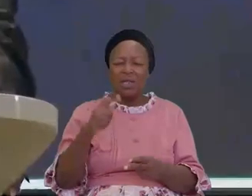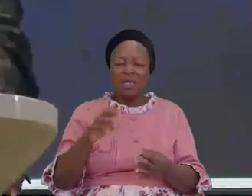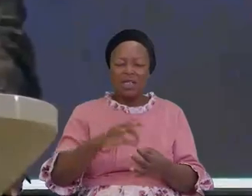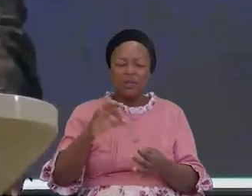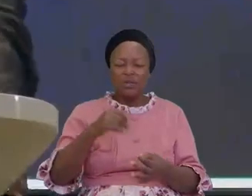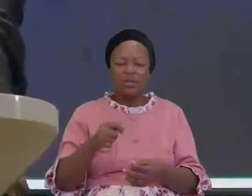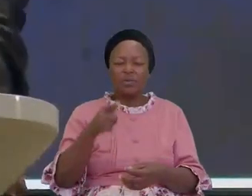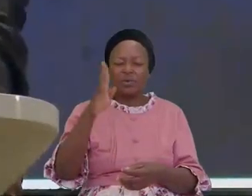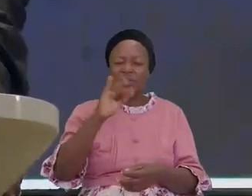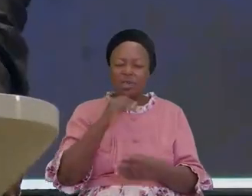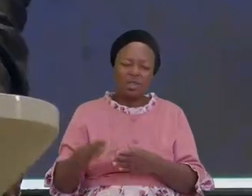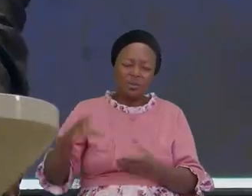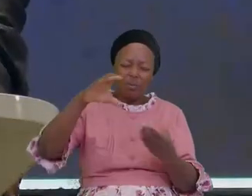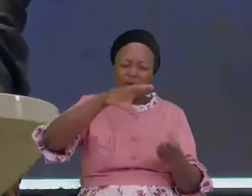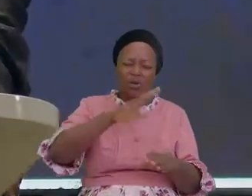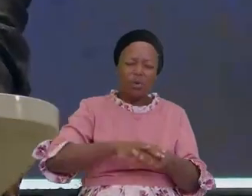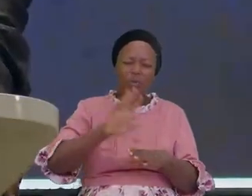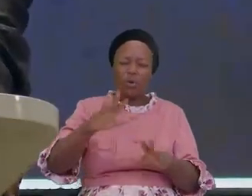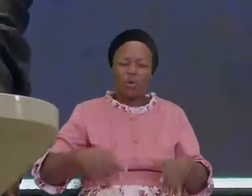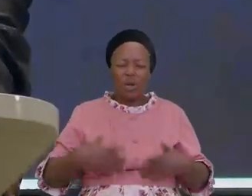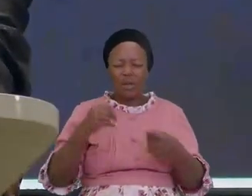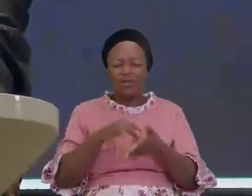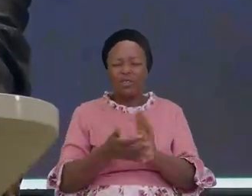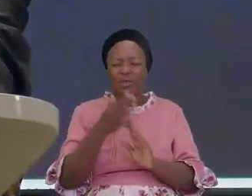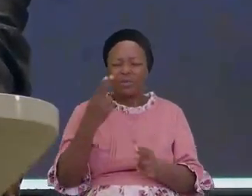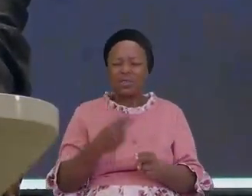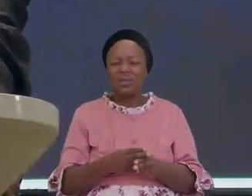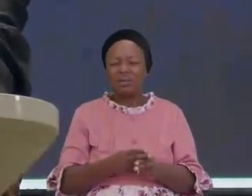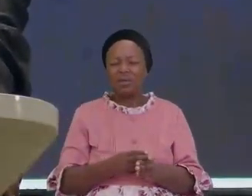L'Esprit de Dieu repose sur ta vie.